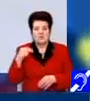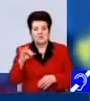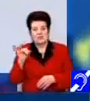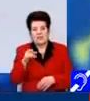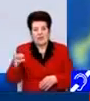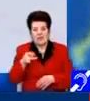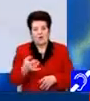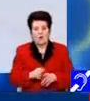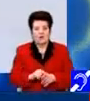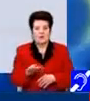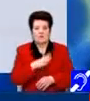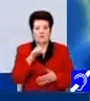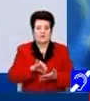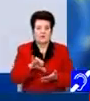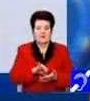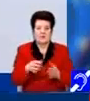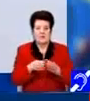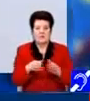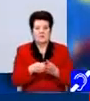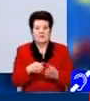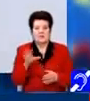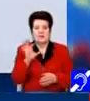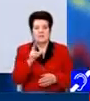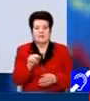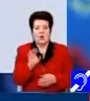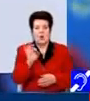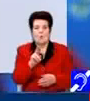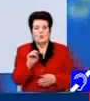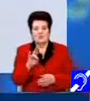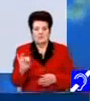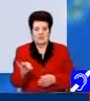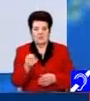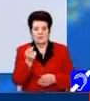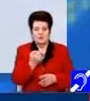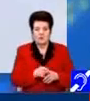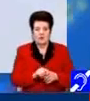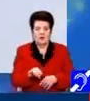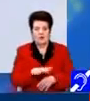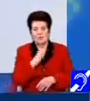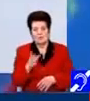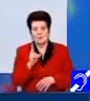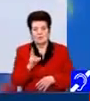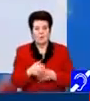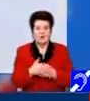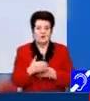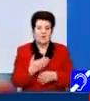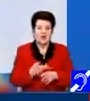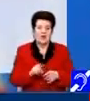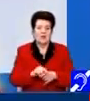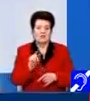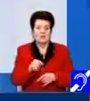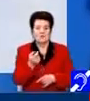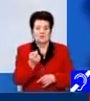întâmplător învinuiți erau reprezentanții ai partidelor de opoziție. Puține din aceste cazuri s-au încheiat cu o condamnare, în schimb, cel